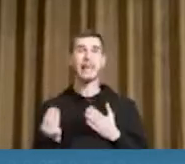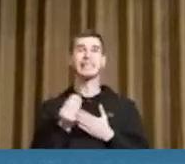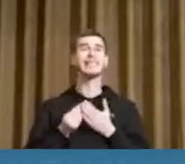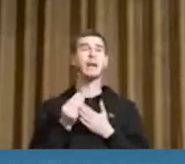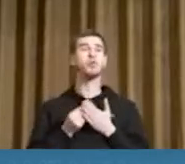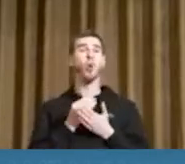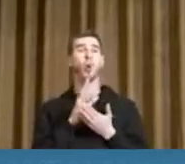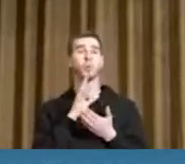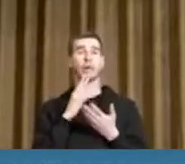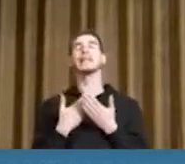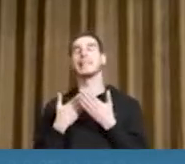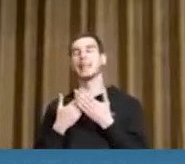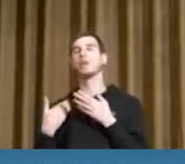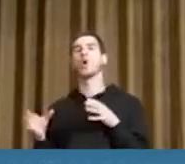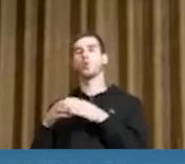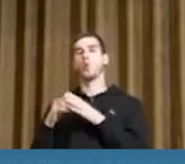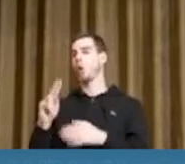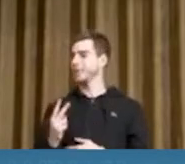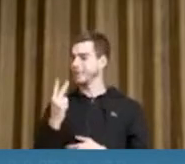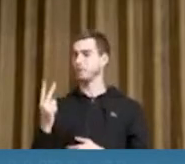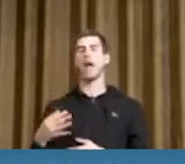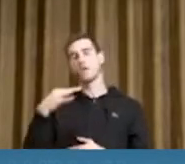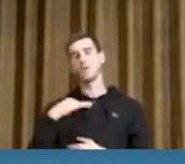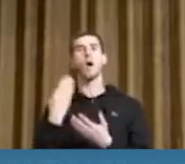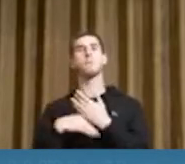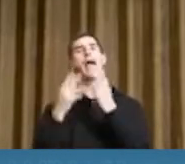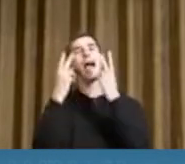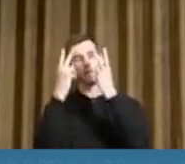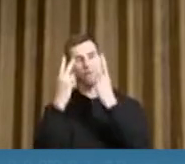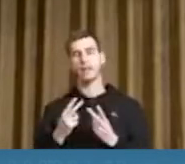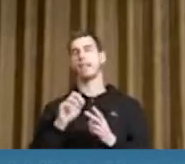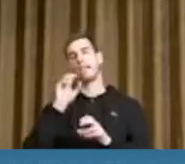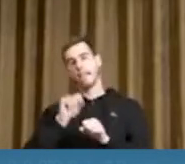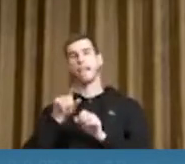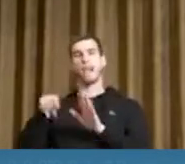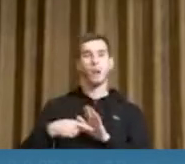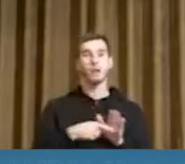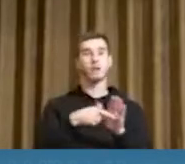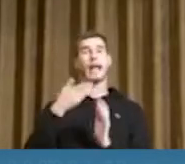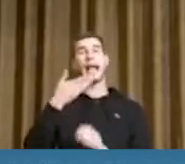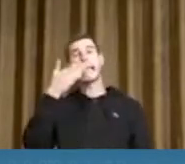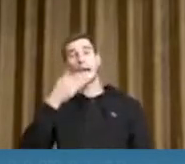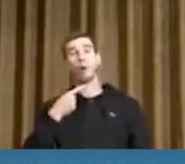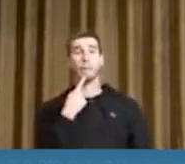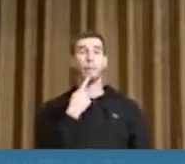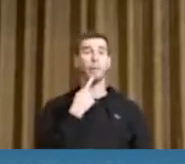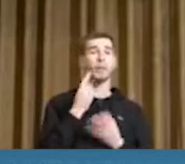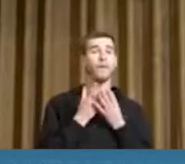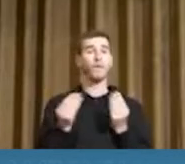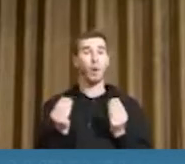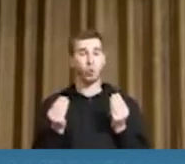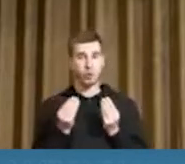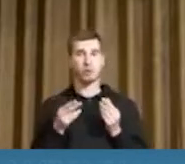die Kohorte 2 eben so wichtig, um eben auch zeigen zu können, das sind tatsächlich, wenn wir hier Geruchs-Geschmacksverlust uns angucken, doch auch